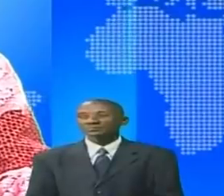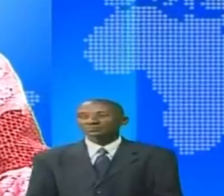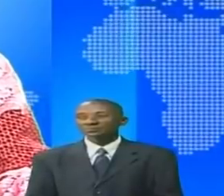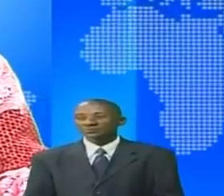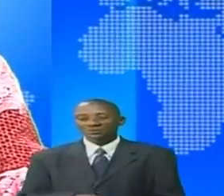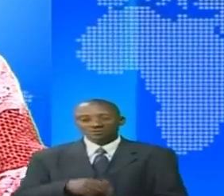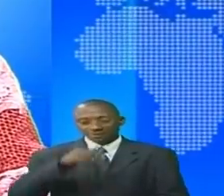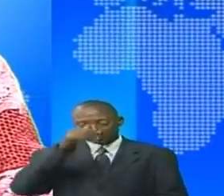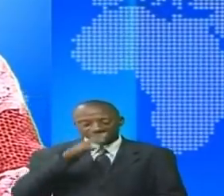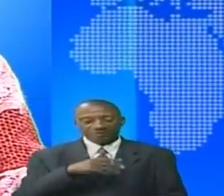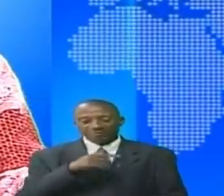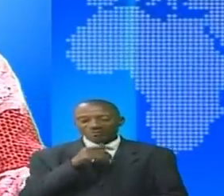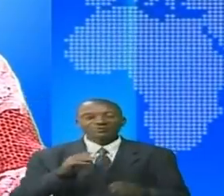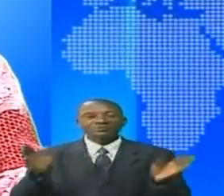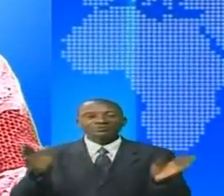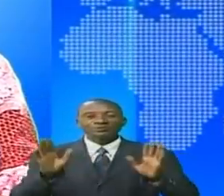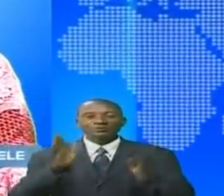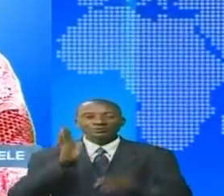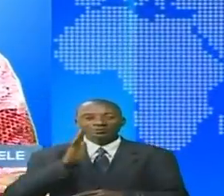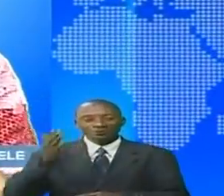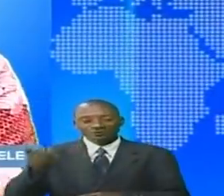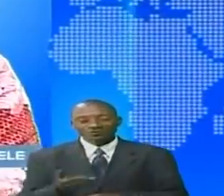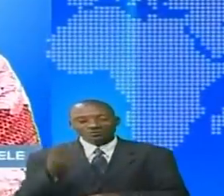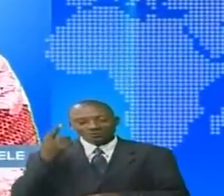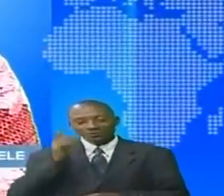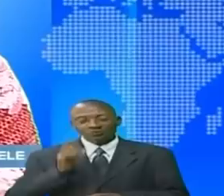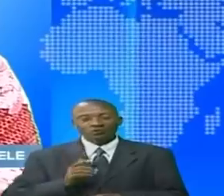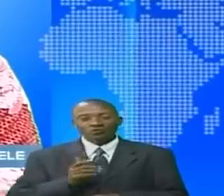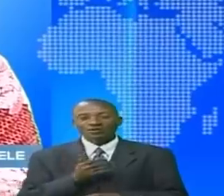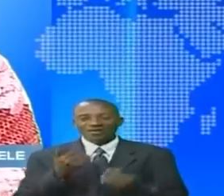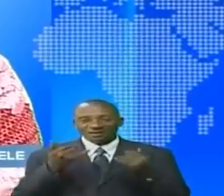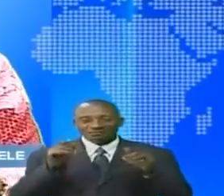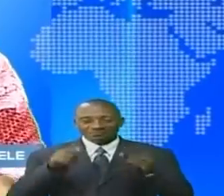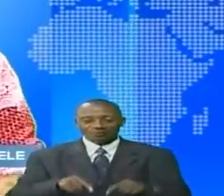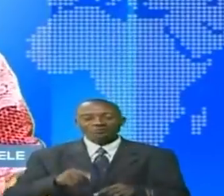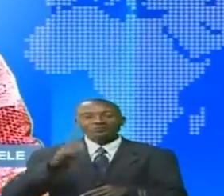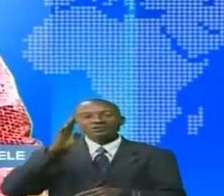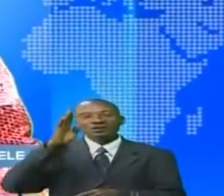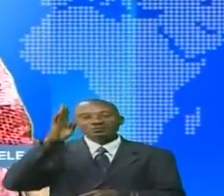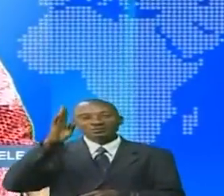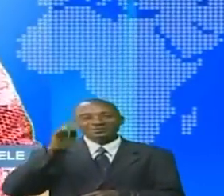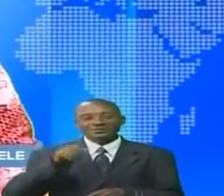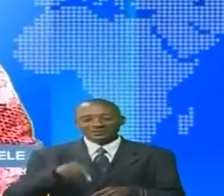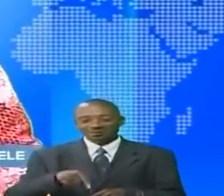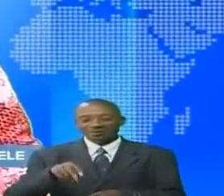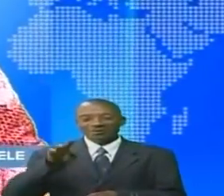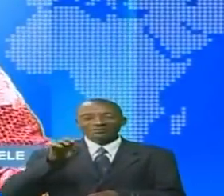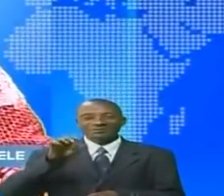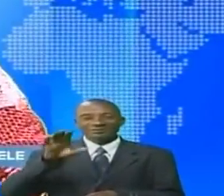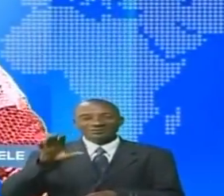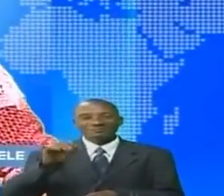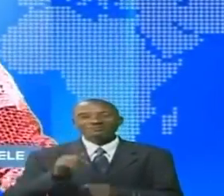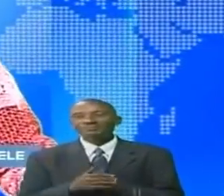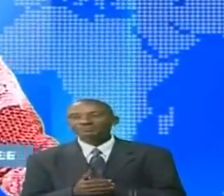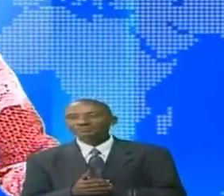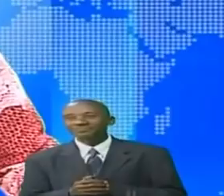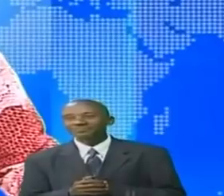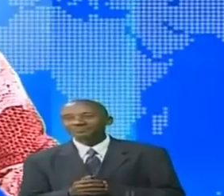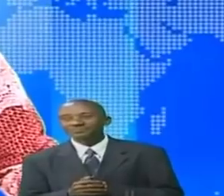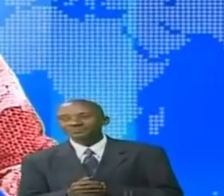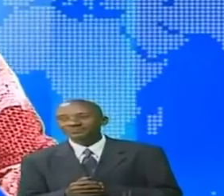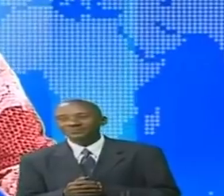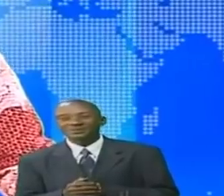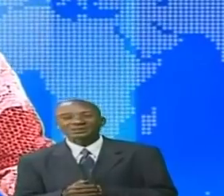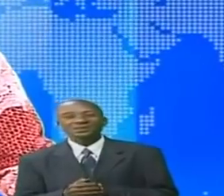Mesdames et messieurs, bonjour et bienvenue dans cette édition de la mi-journée sur la télévision nationale. Le retour de la paix dans l'est de